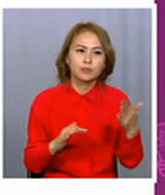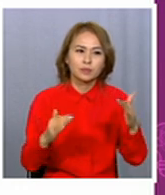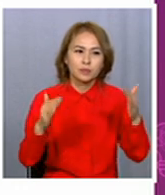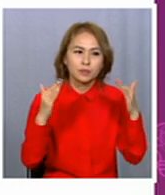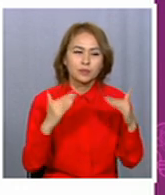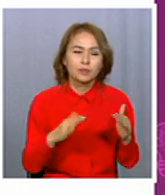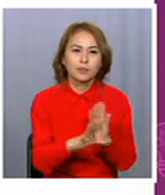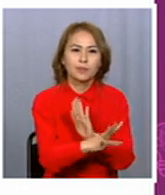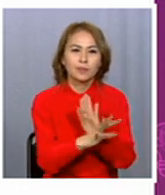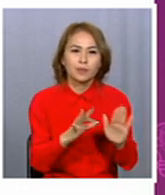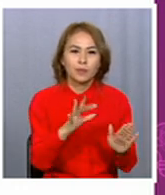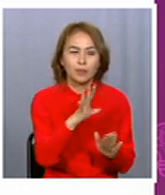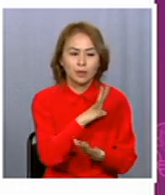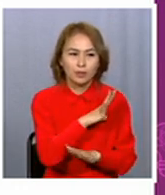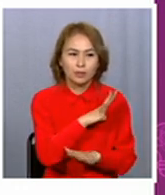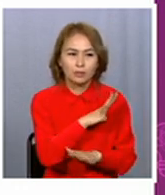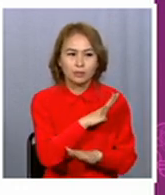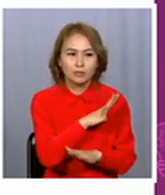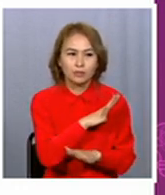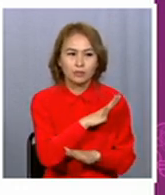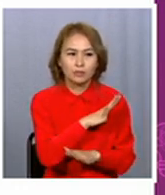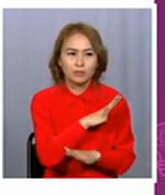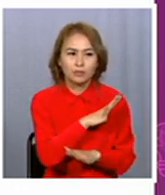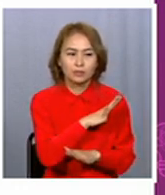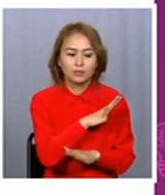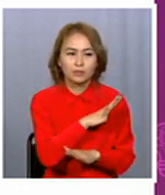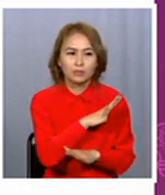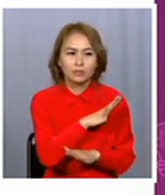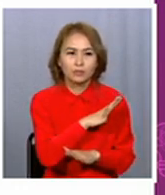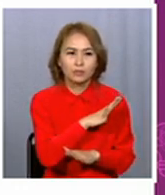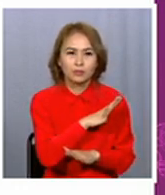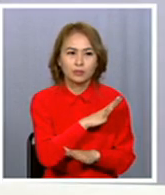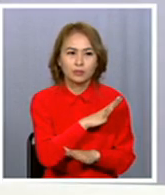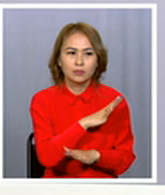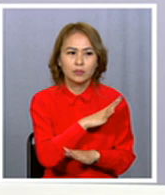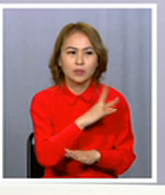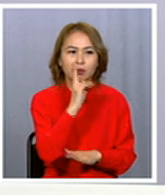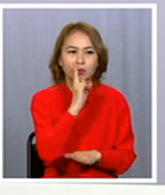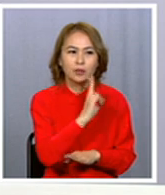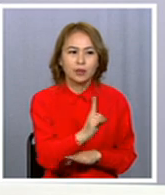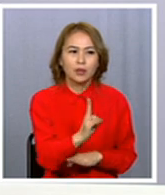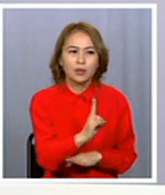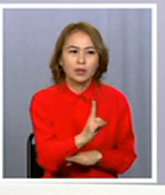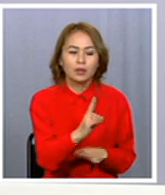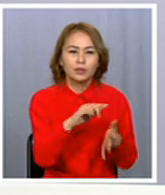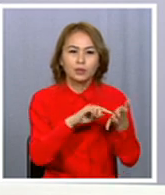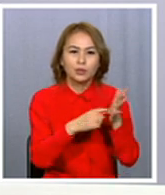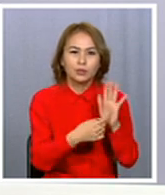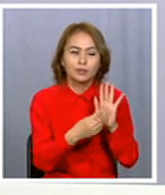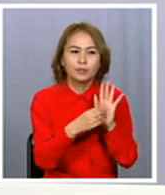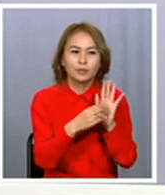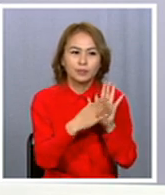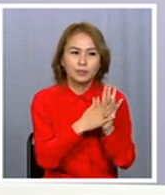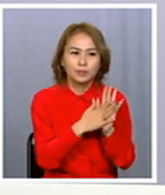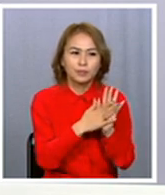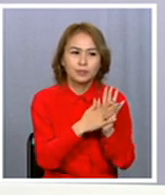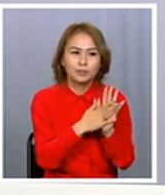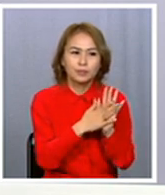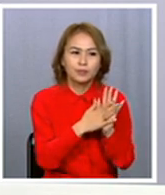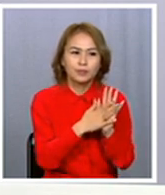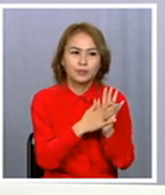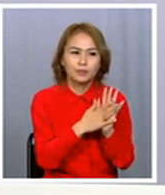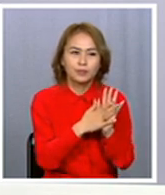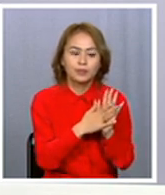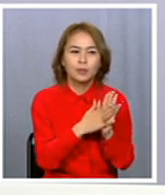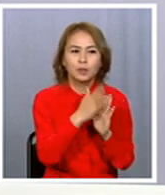таңдадым және мына бұрышты балалар мен К нүктесімен белгілеп, ол біздің бұрышымыздың төбесі деп аталады,